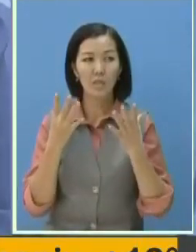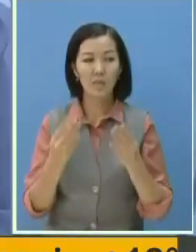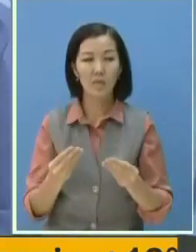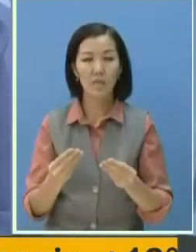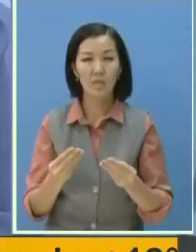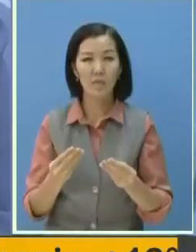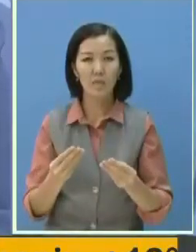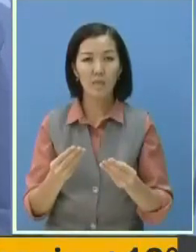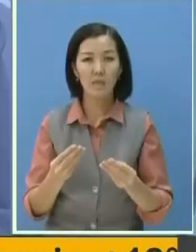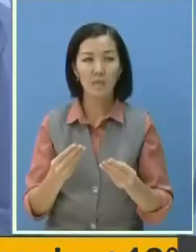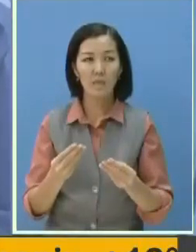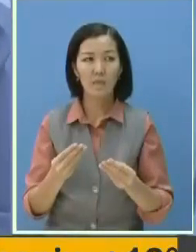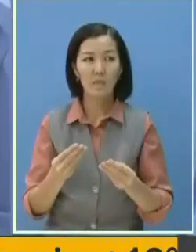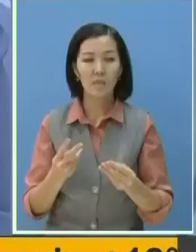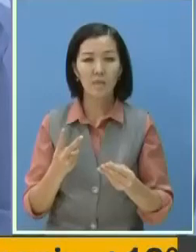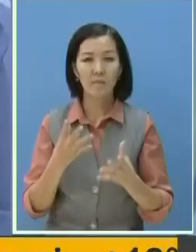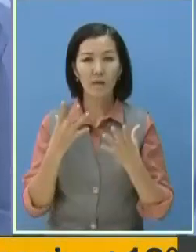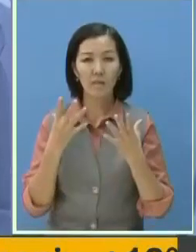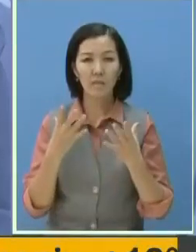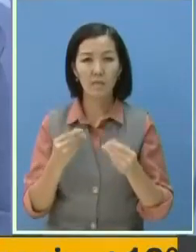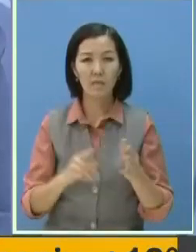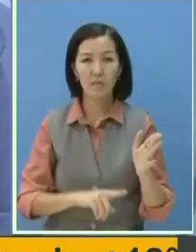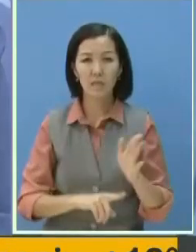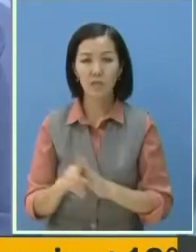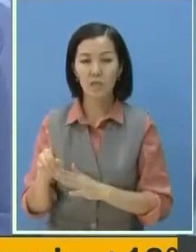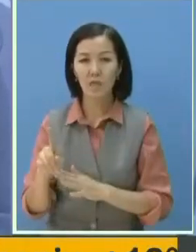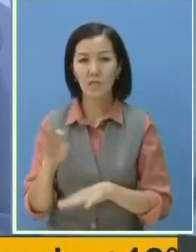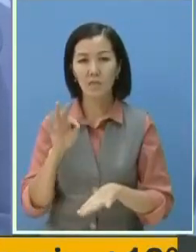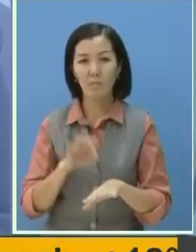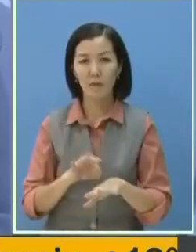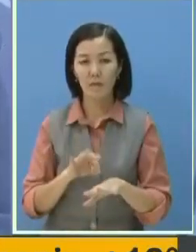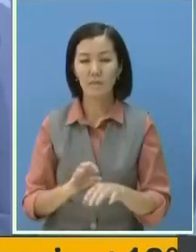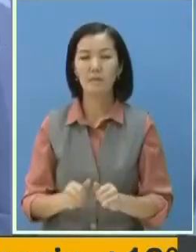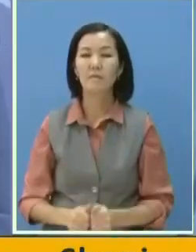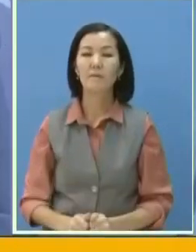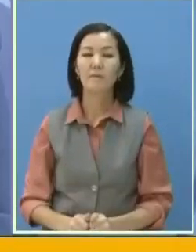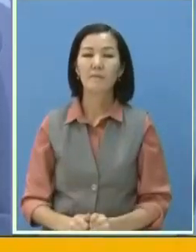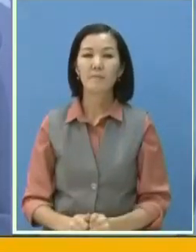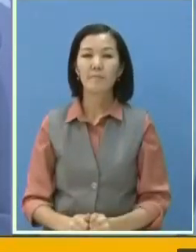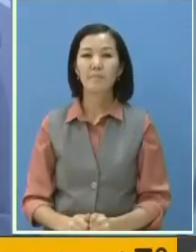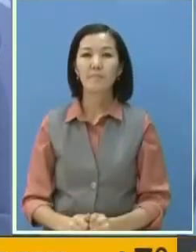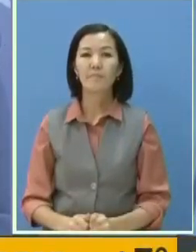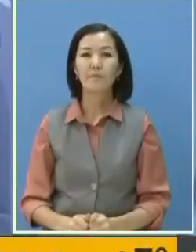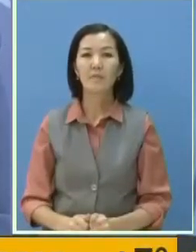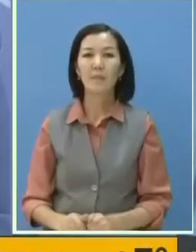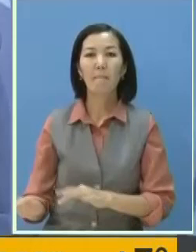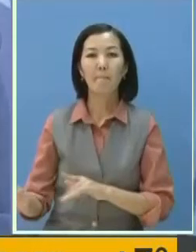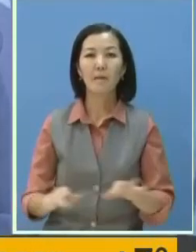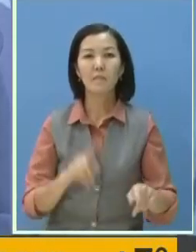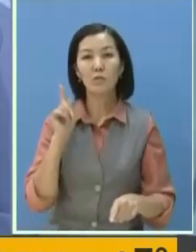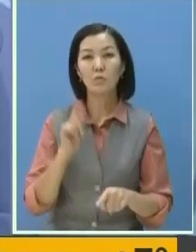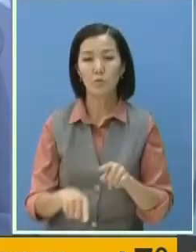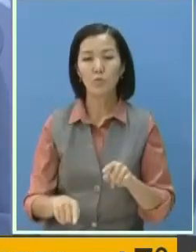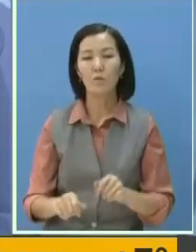даже бывает, что и 2 дня, и человек начинает уже проявлять какие-то симптомы заболевания. То есть процесс заболевания ускорился, то есть